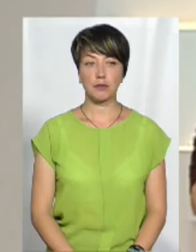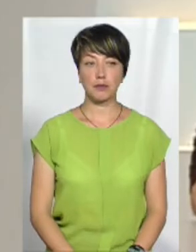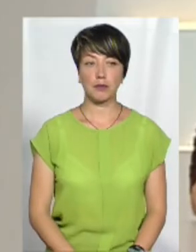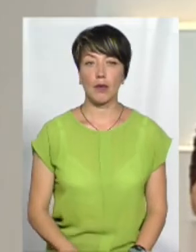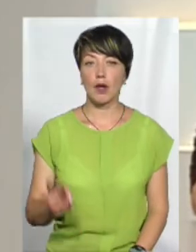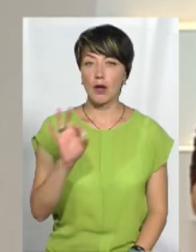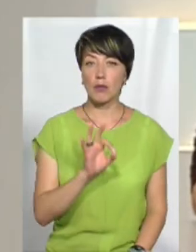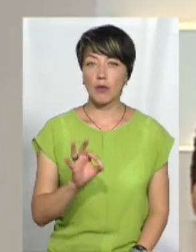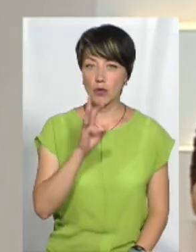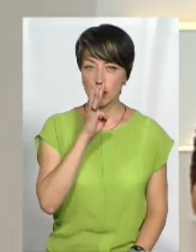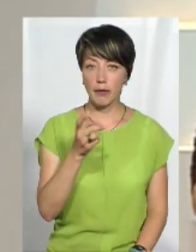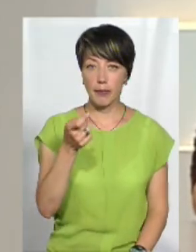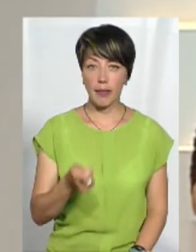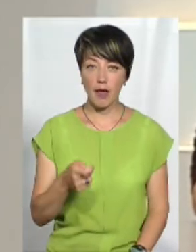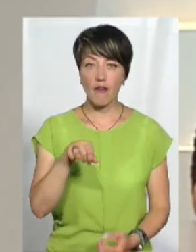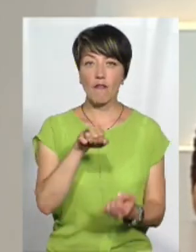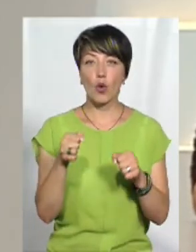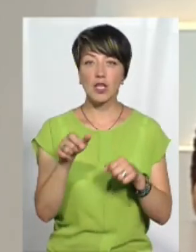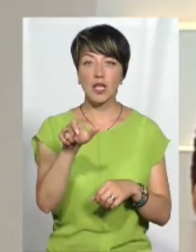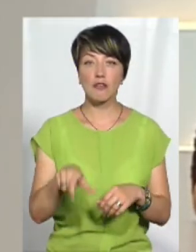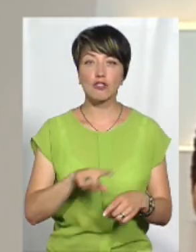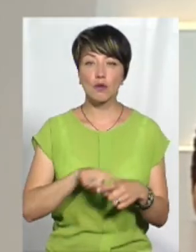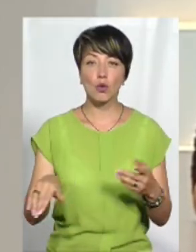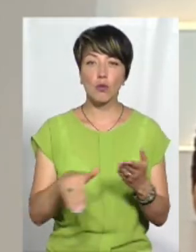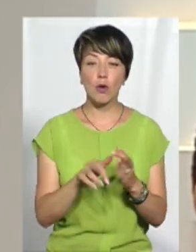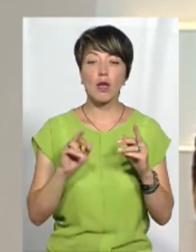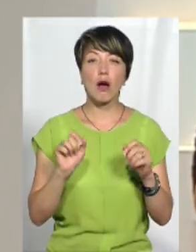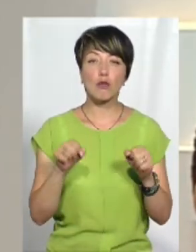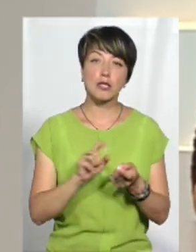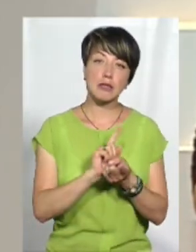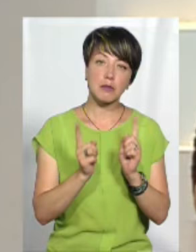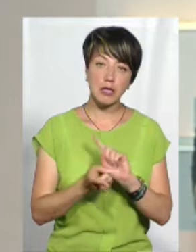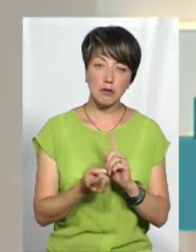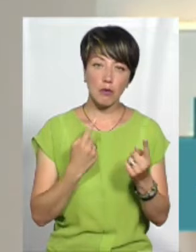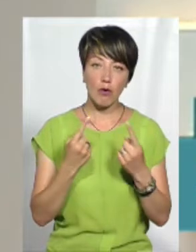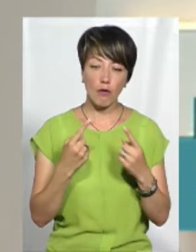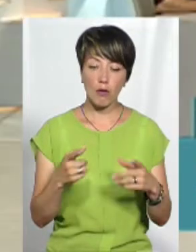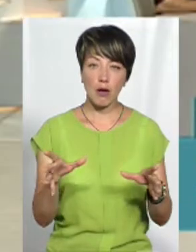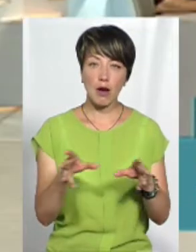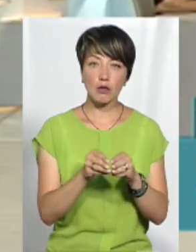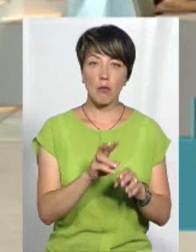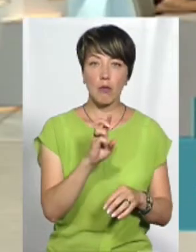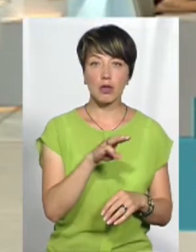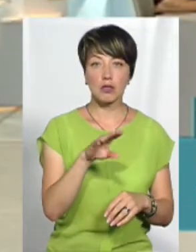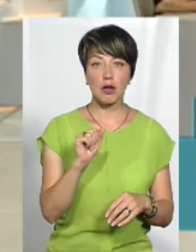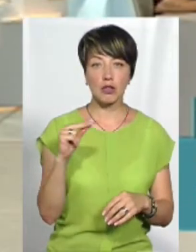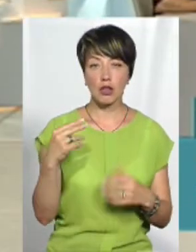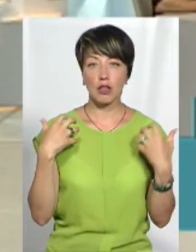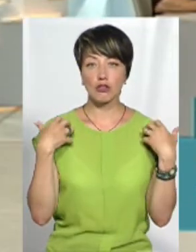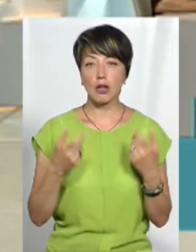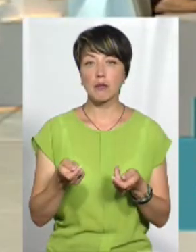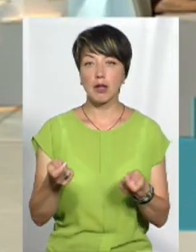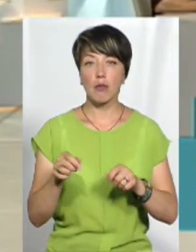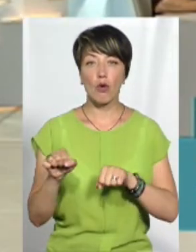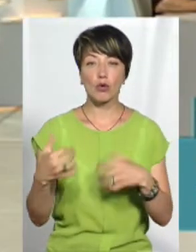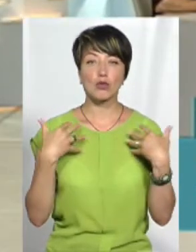Про низькі зарплати водіїв швидкої допомоги та як вони можуть змінитися, поговоримо разом із Борисом Ткачем, начальником